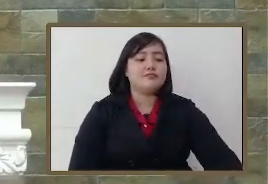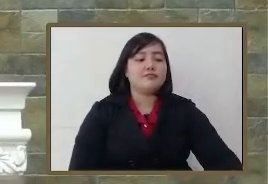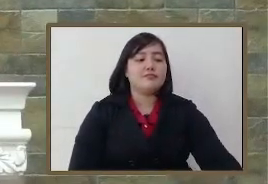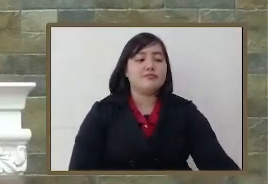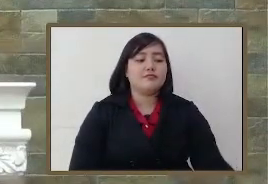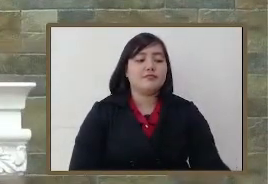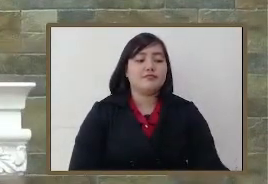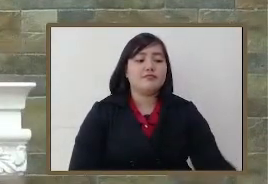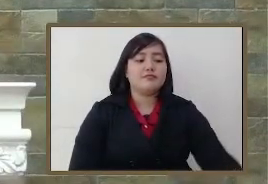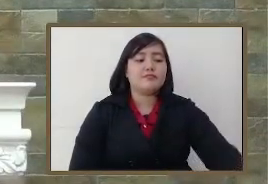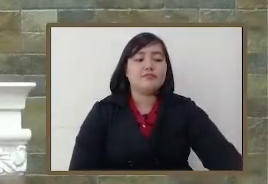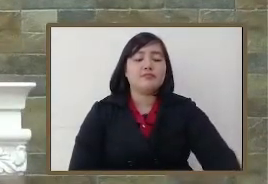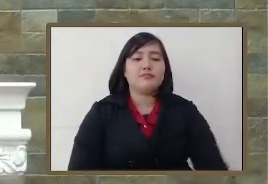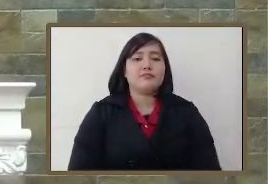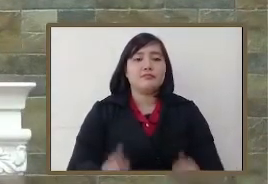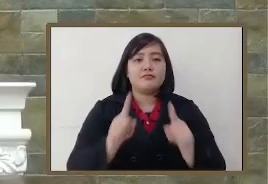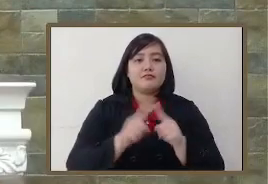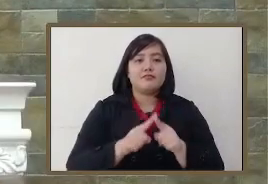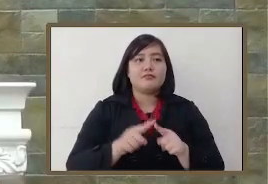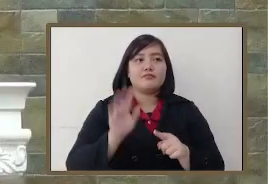your knowledge, what?